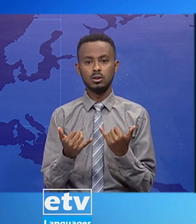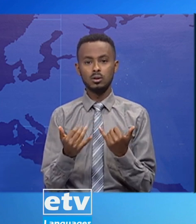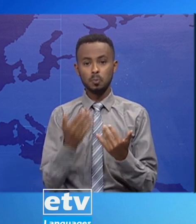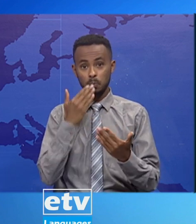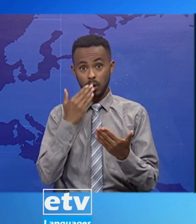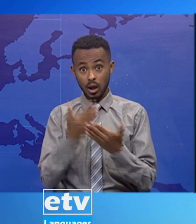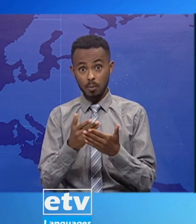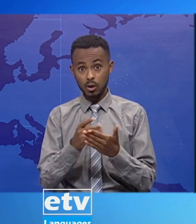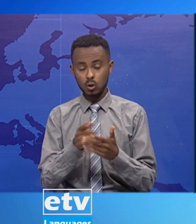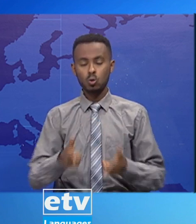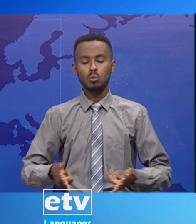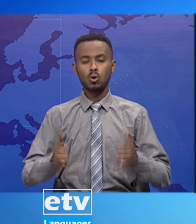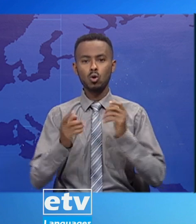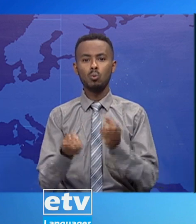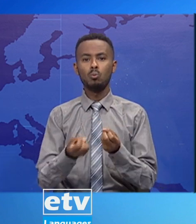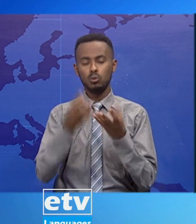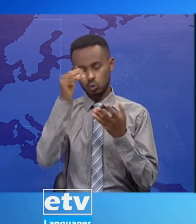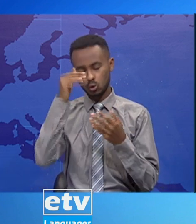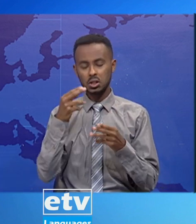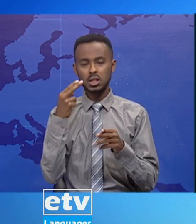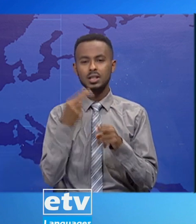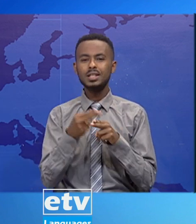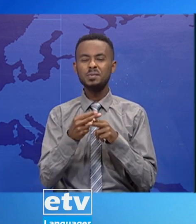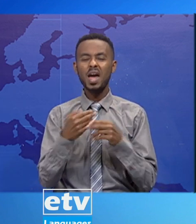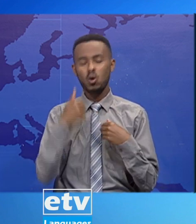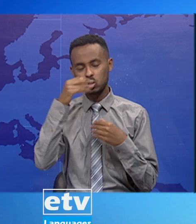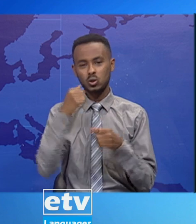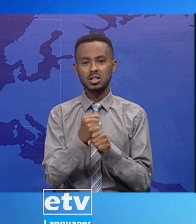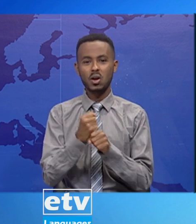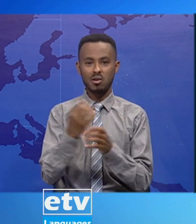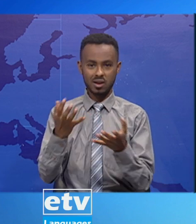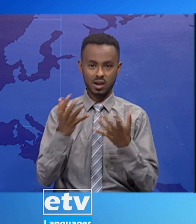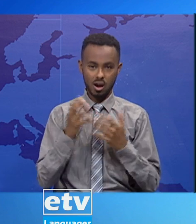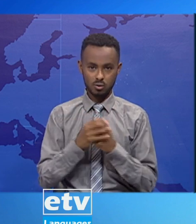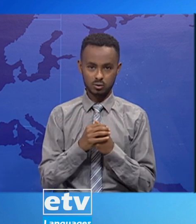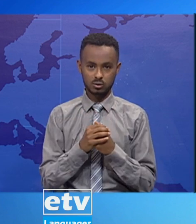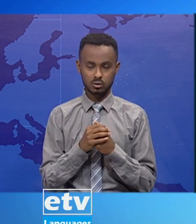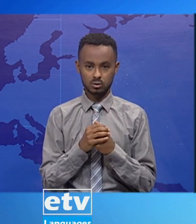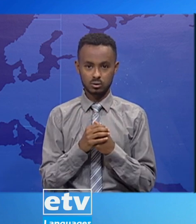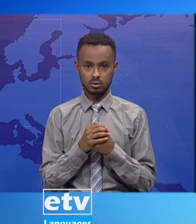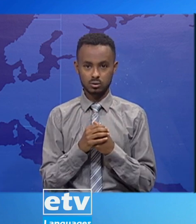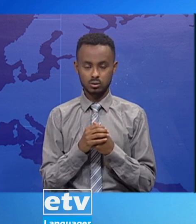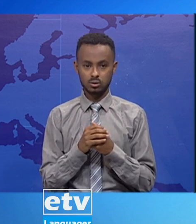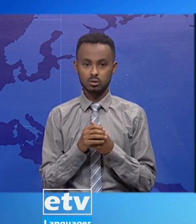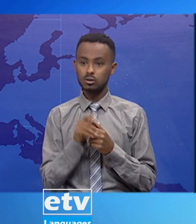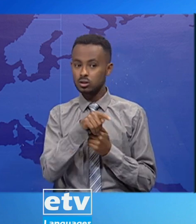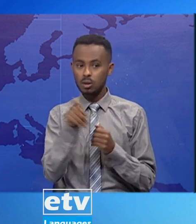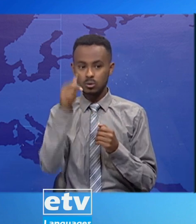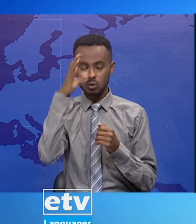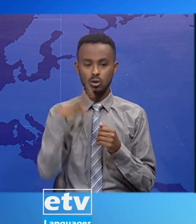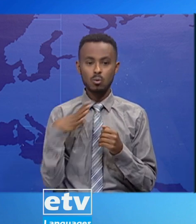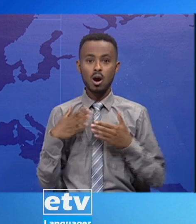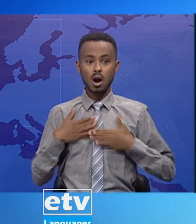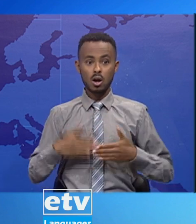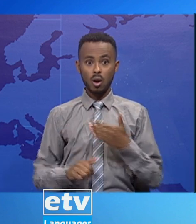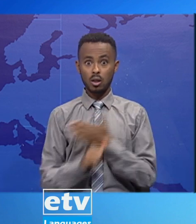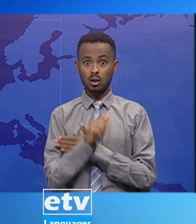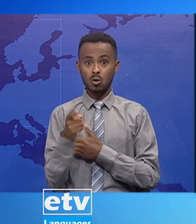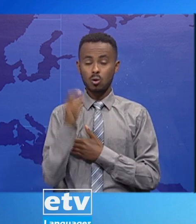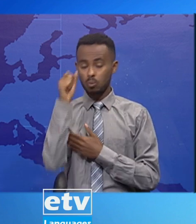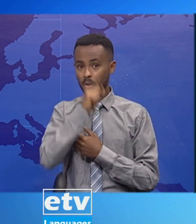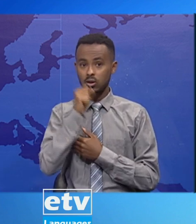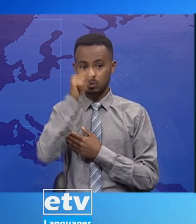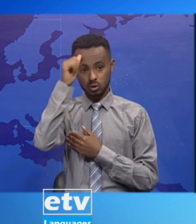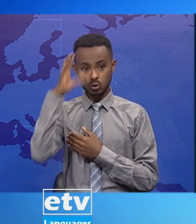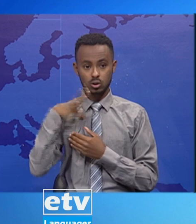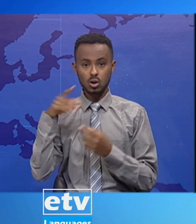በደግነቱ ቢኖሩም ብዙ ሰዎች ስም ያለው ሰው እንዲሰራ ይፈልጋሉ። ደግሞ እነዛም ሰዎች አካል ጉዳተኛው ነው የሚያዘሙም